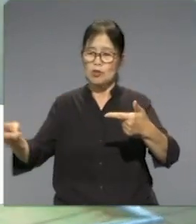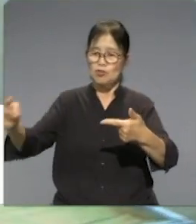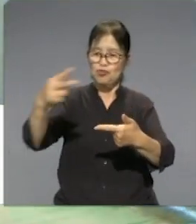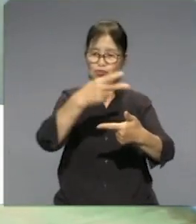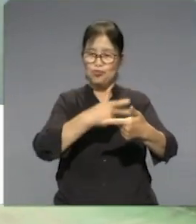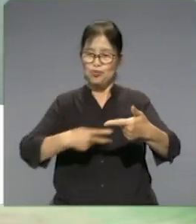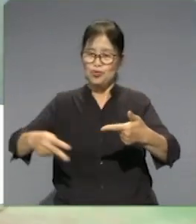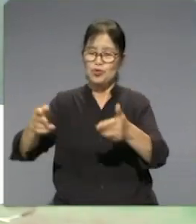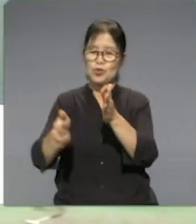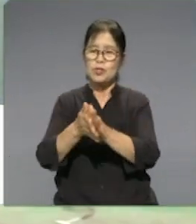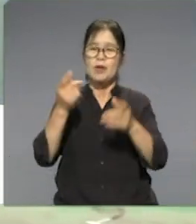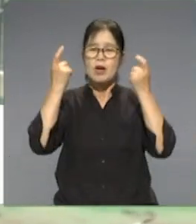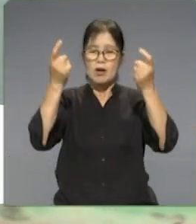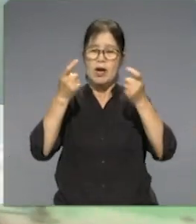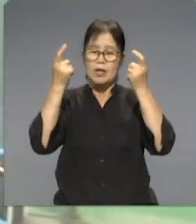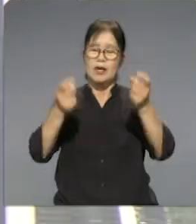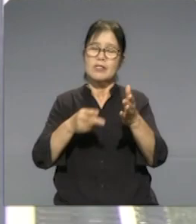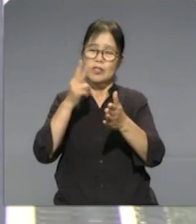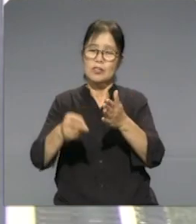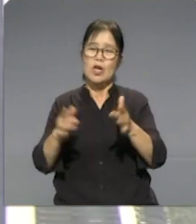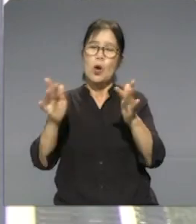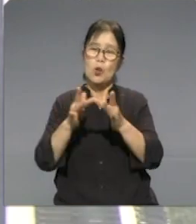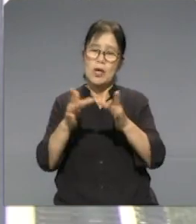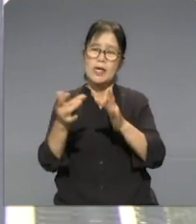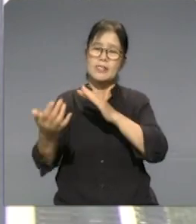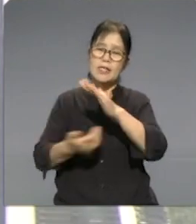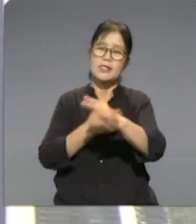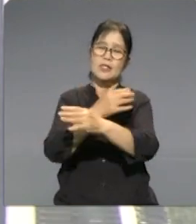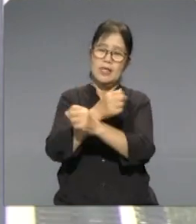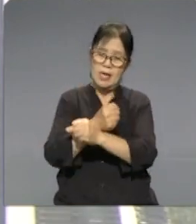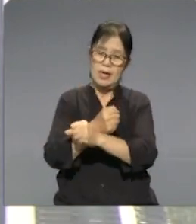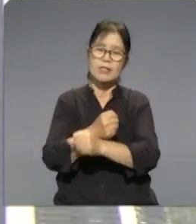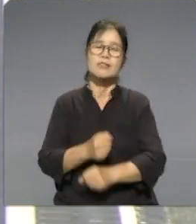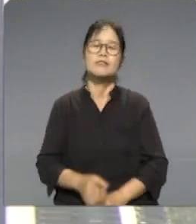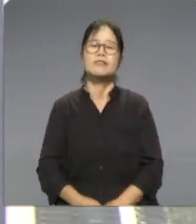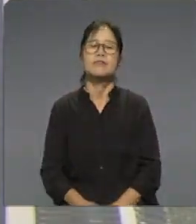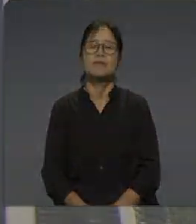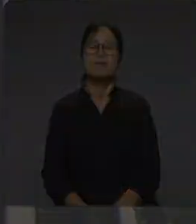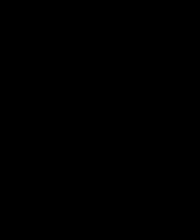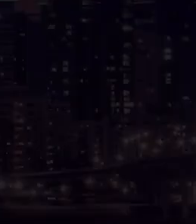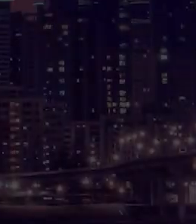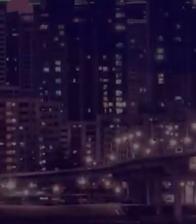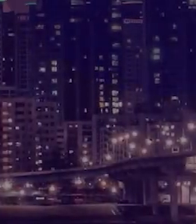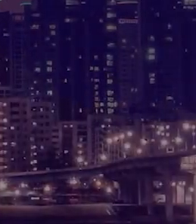도시명 관광 모노레일로 온라인 사전 예약제로 운영되고 있습니다.